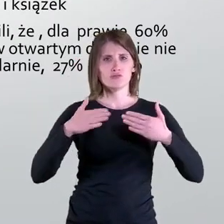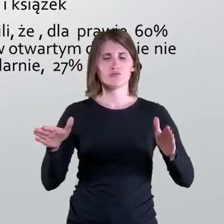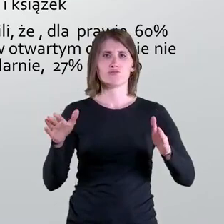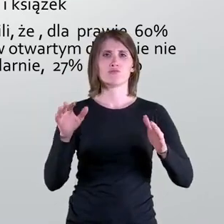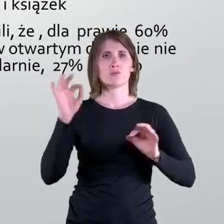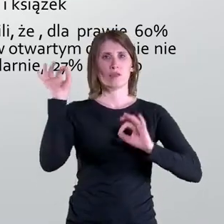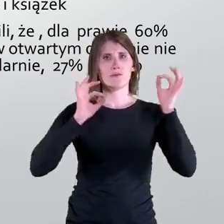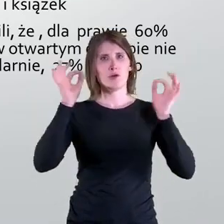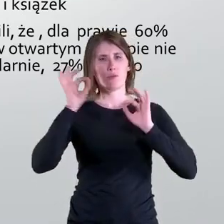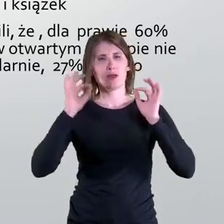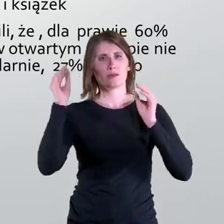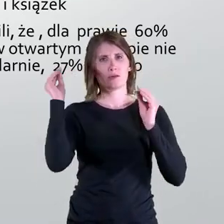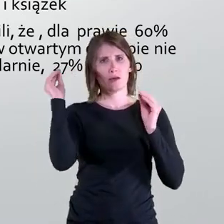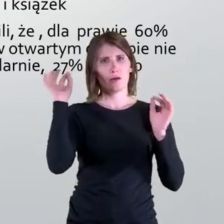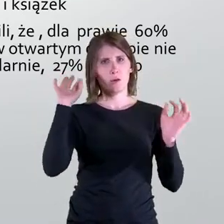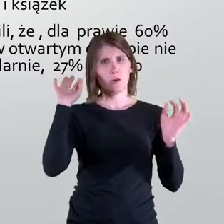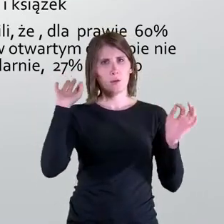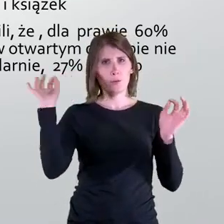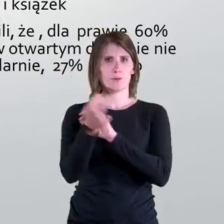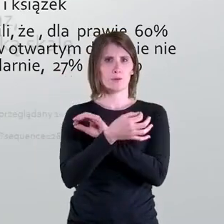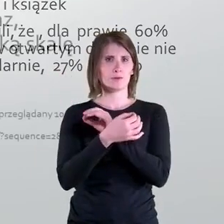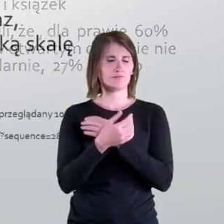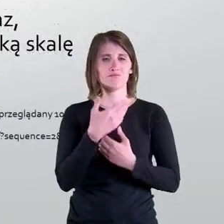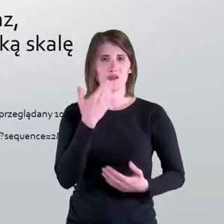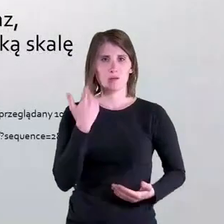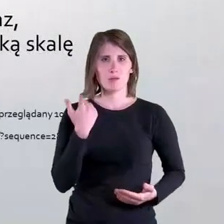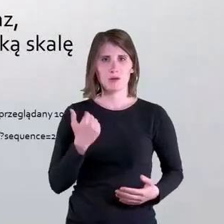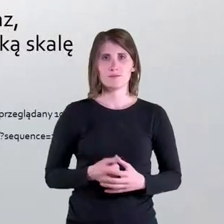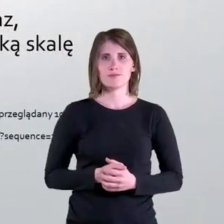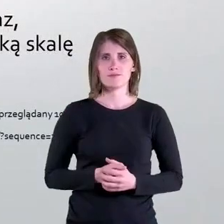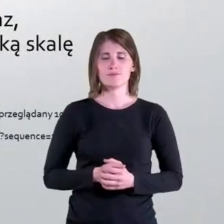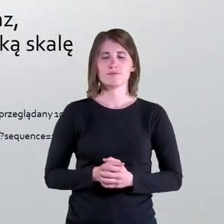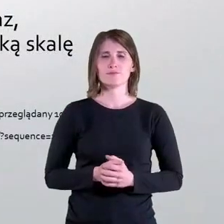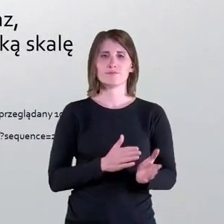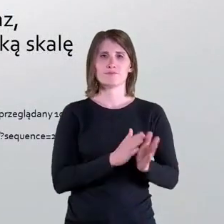informacyjnych by Poproszę o następny slajd